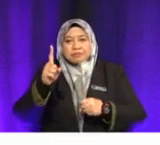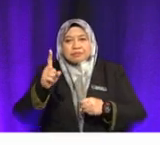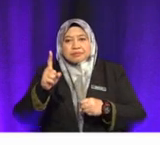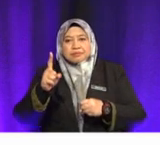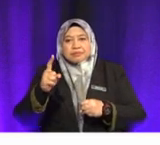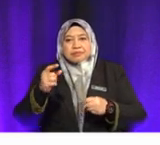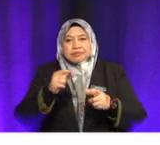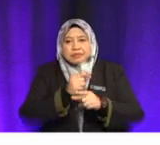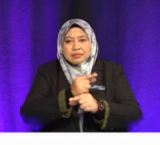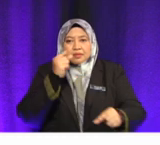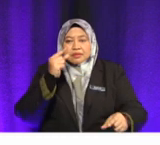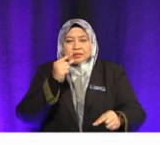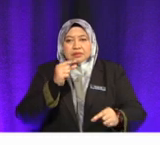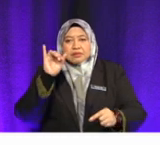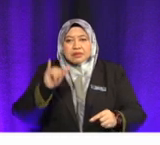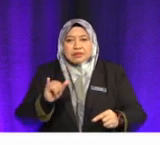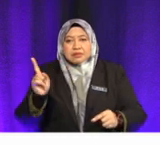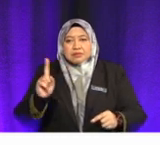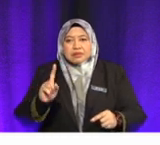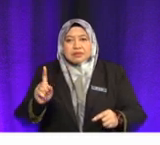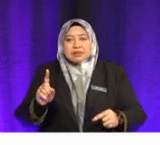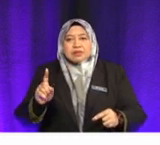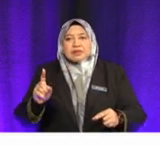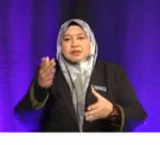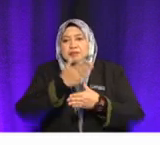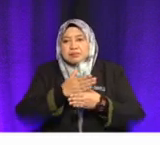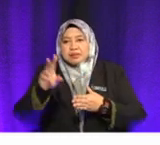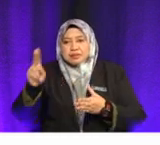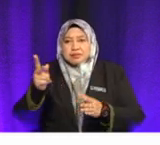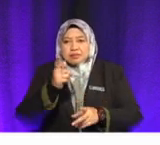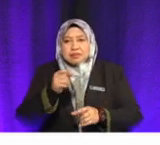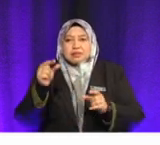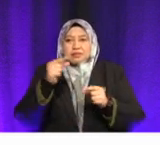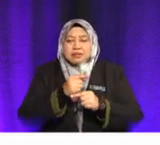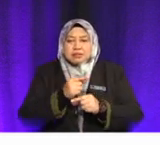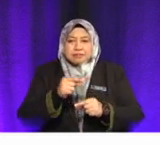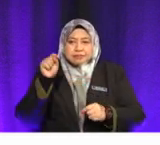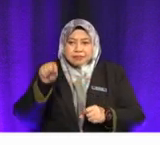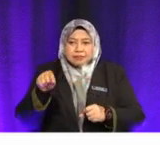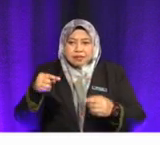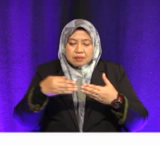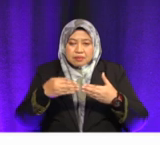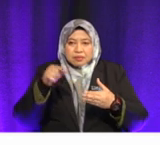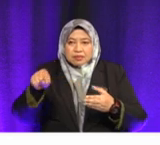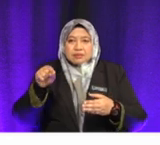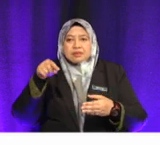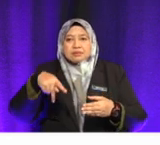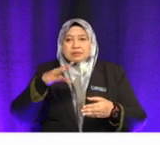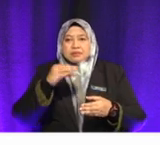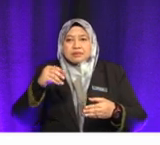garis di mana ia membagi dua sama saja bagi garis yang menyambung Titik P dan titik Q Oke